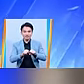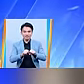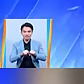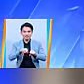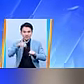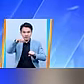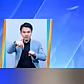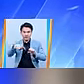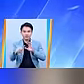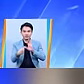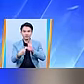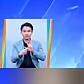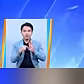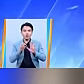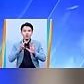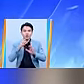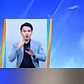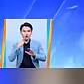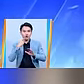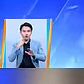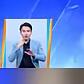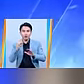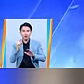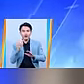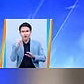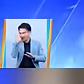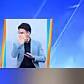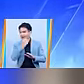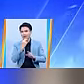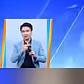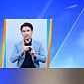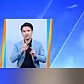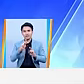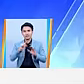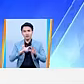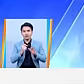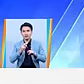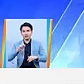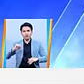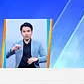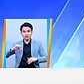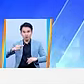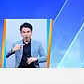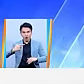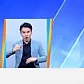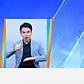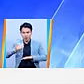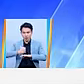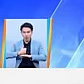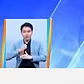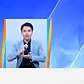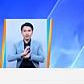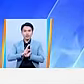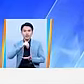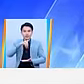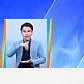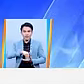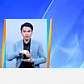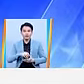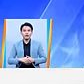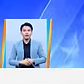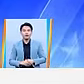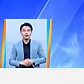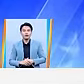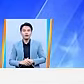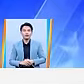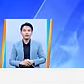อของจริงบิ๊กก้องร้องเสียงหลงบิ๊กก้องคือใครคะพลตำรวจโทจิรภพภูริเดชผู้บัญชาการตำรวจสอบสวนกลางต่อค่ะคุ